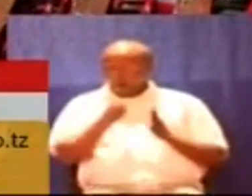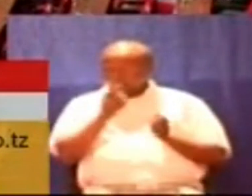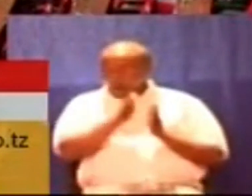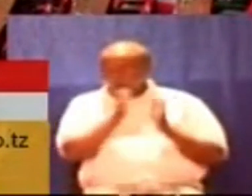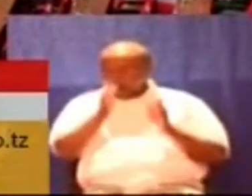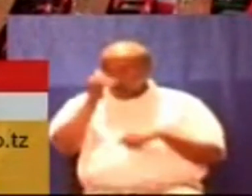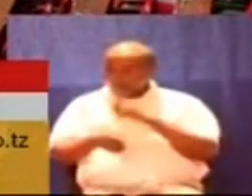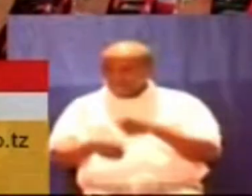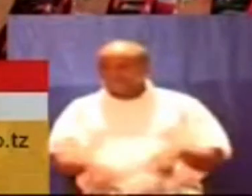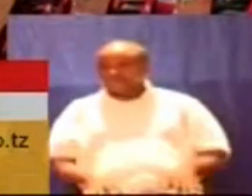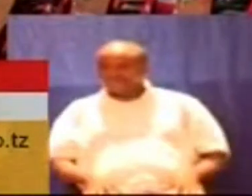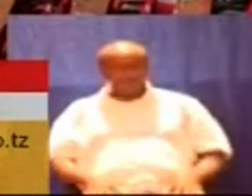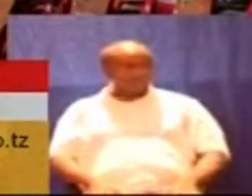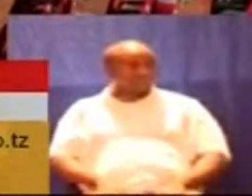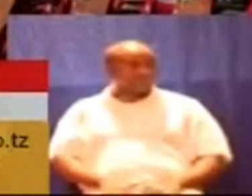dahari.